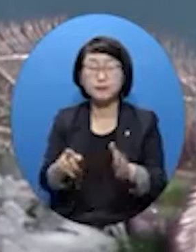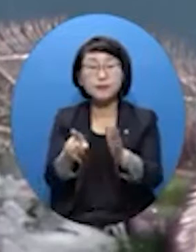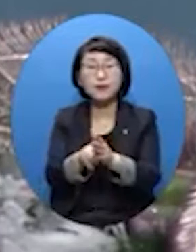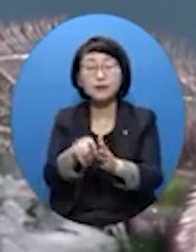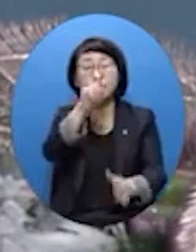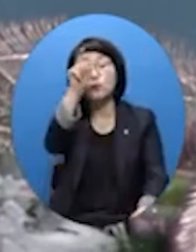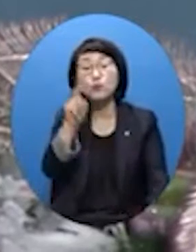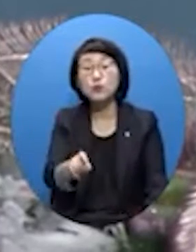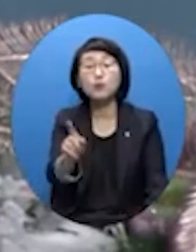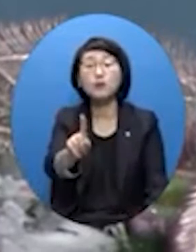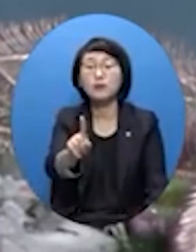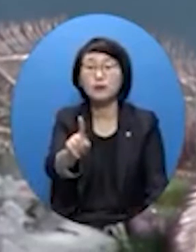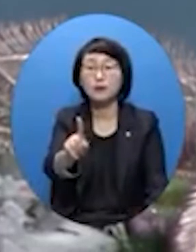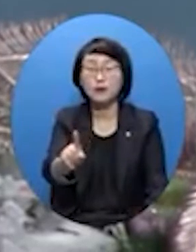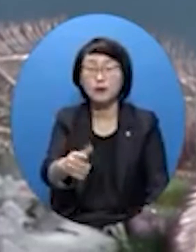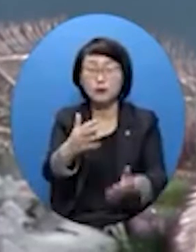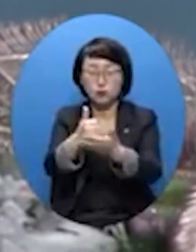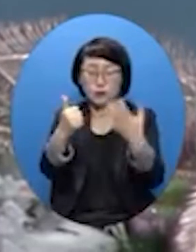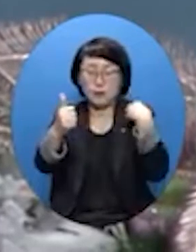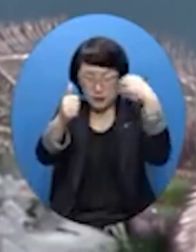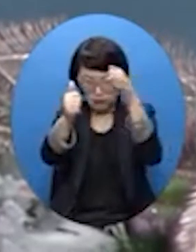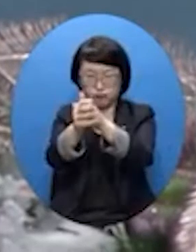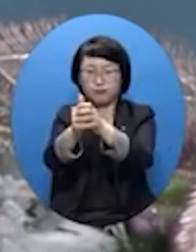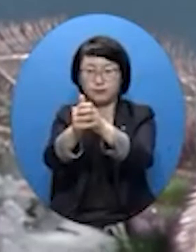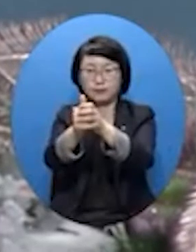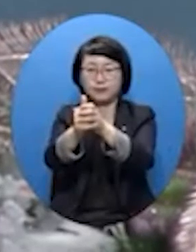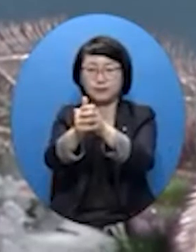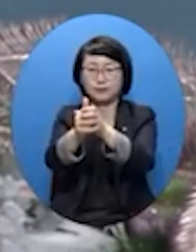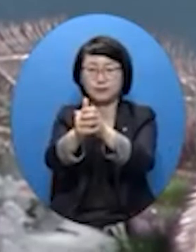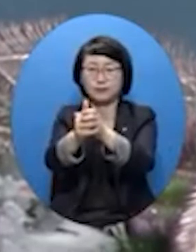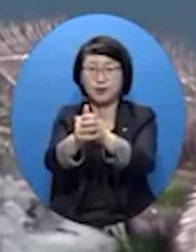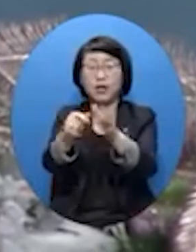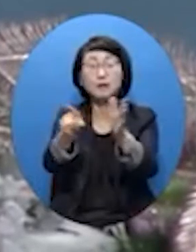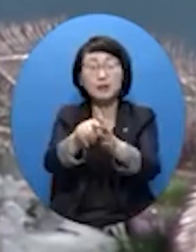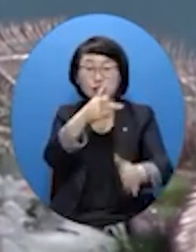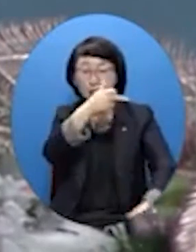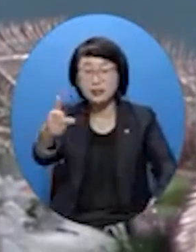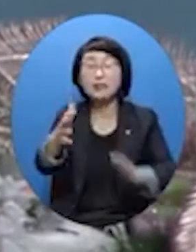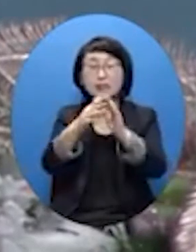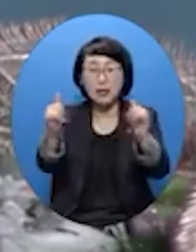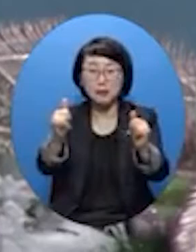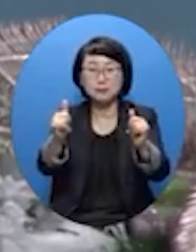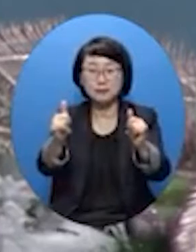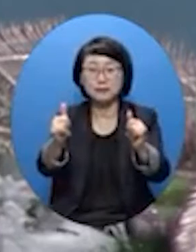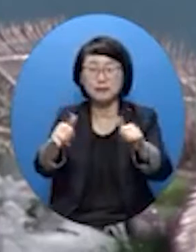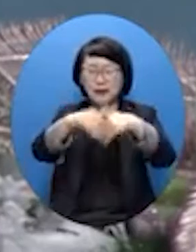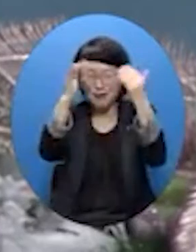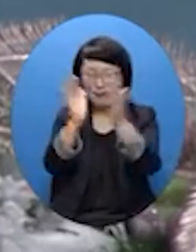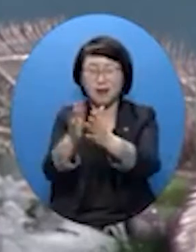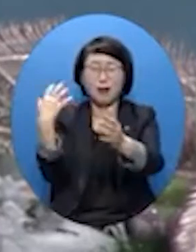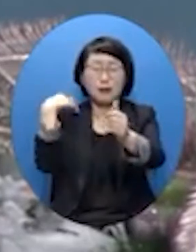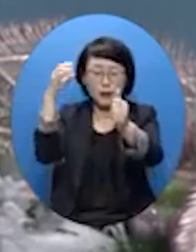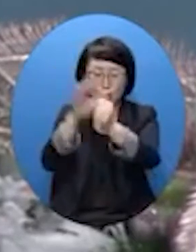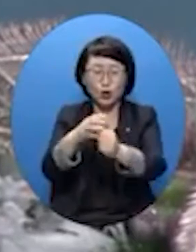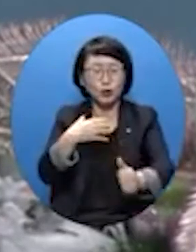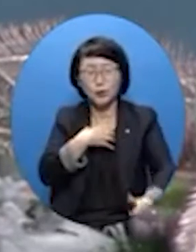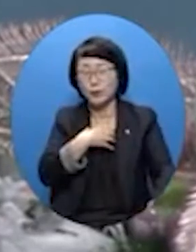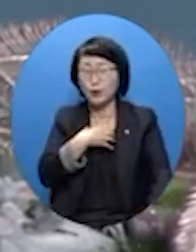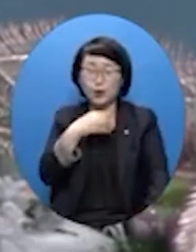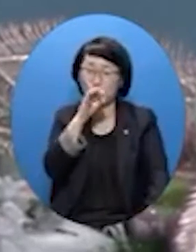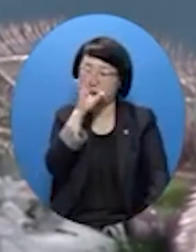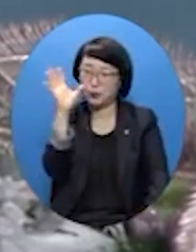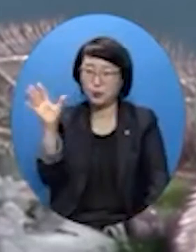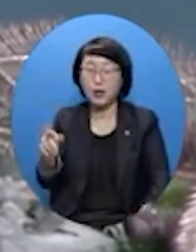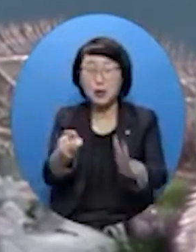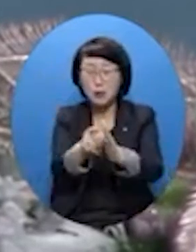믿음이란 무엇입니까? 주님께 맡기는 것입니다. 믿음이 큰 사람일수록 다 맡기고 염려하지 않습니다.